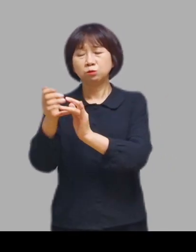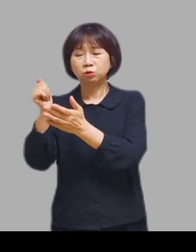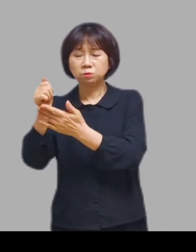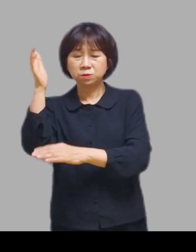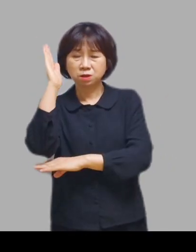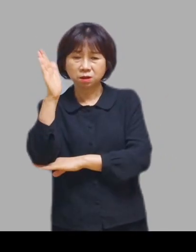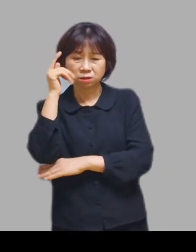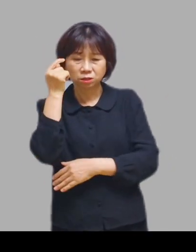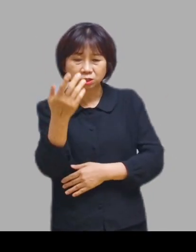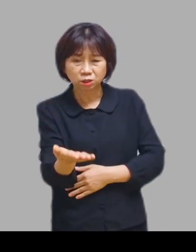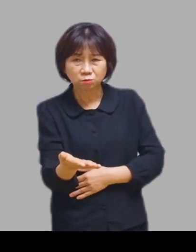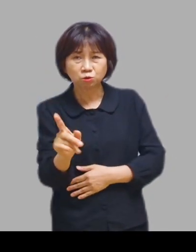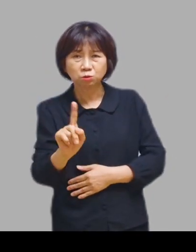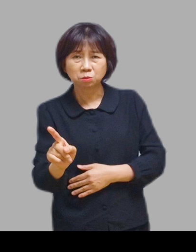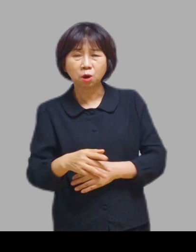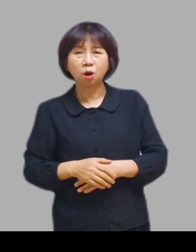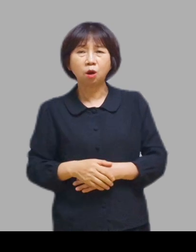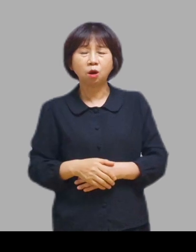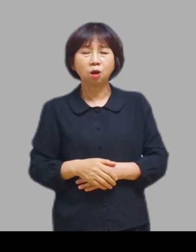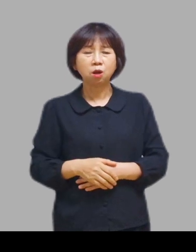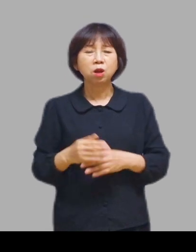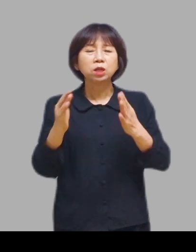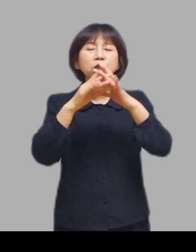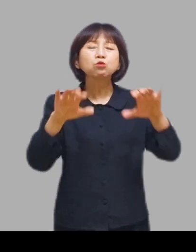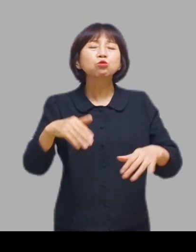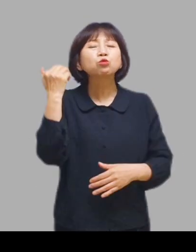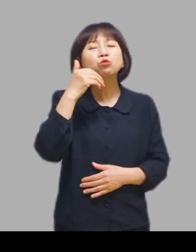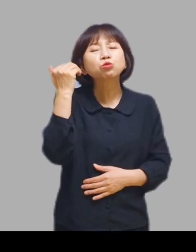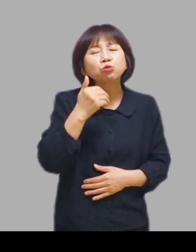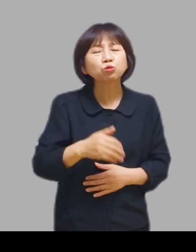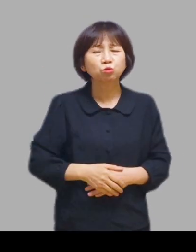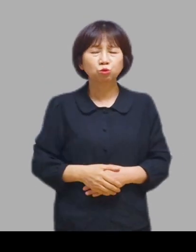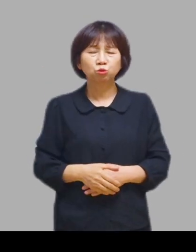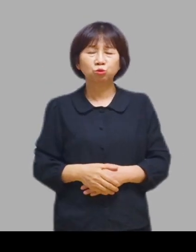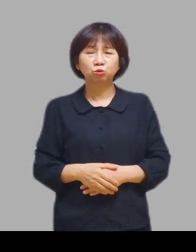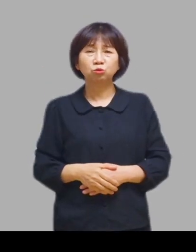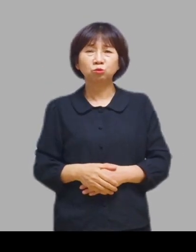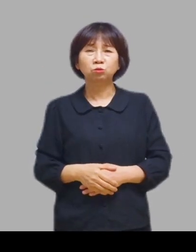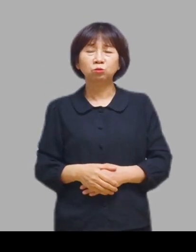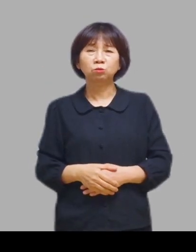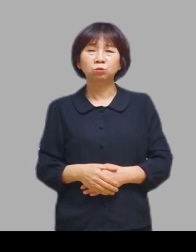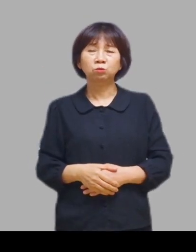우리에게 질문을 던지시는 거예요. 누가 이웃이 되겠느냐?